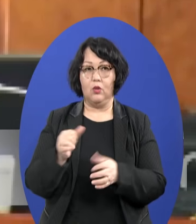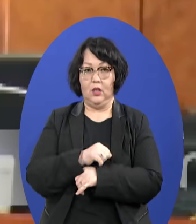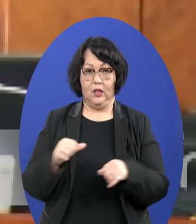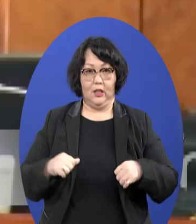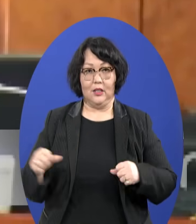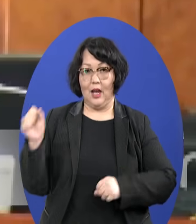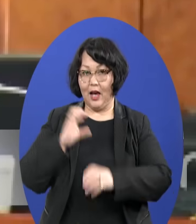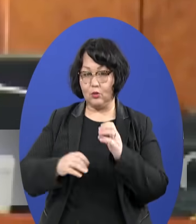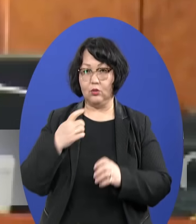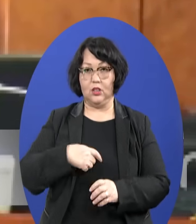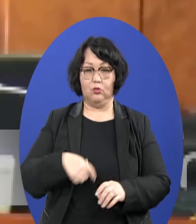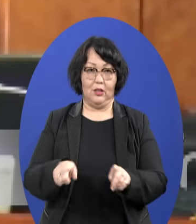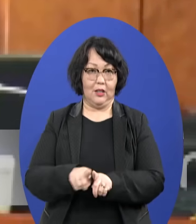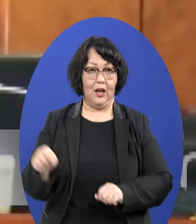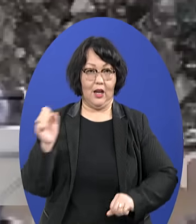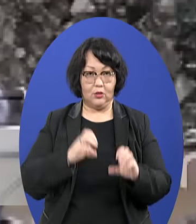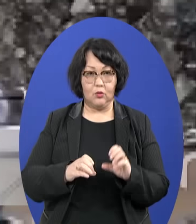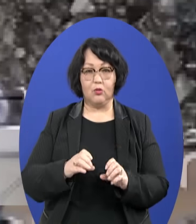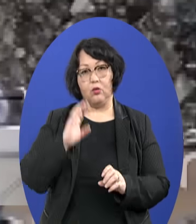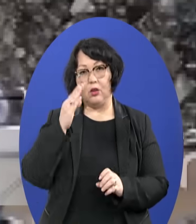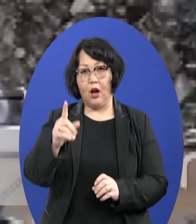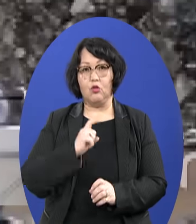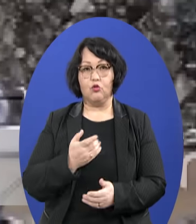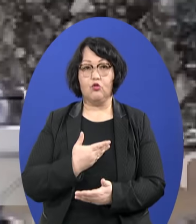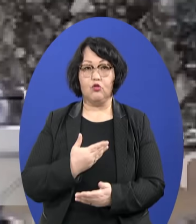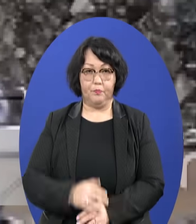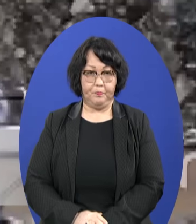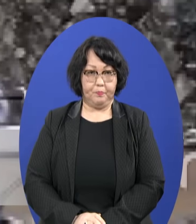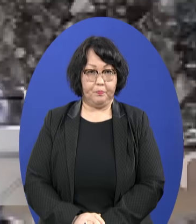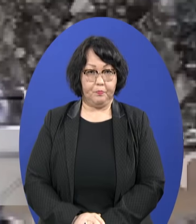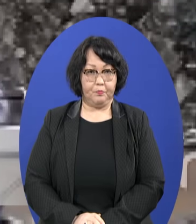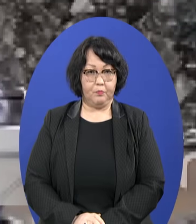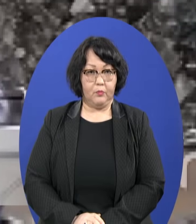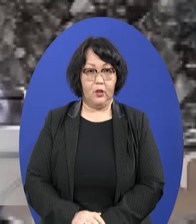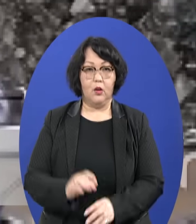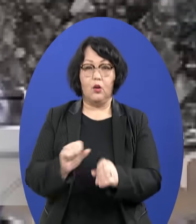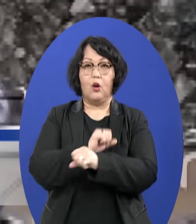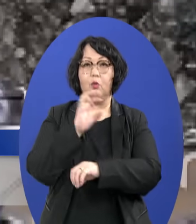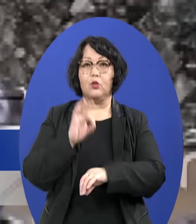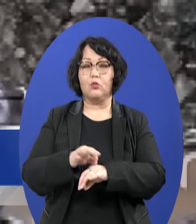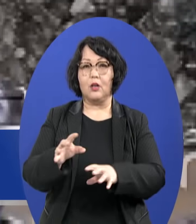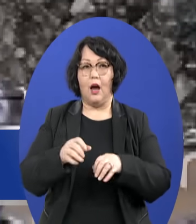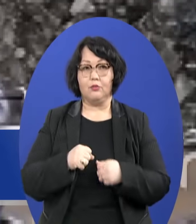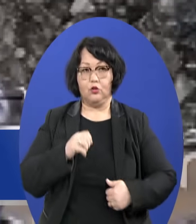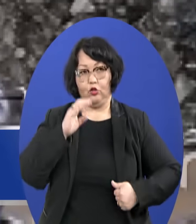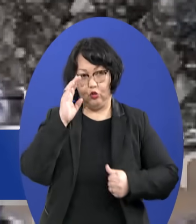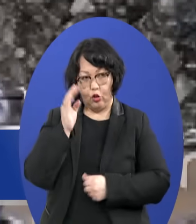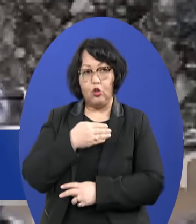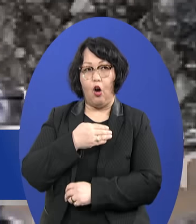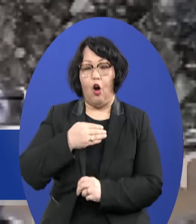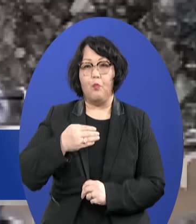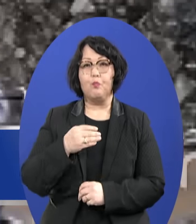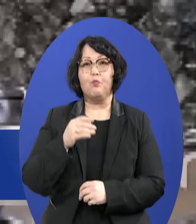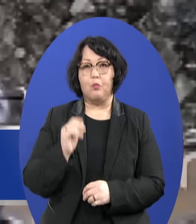ч гишүүдээс ч тэгэхээр энэ дэр тодорхой хариулт өгөө. Ковид-19-ийн халдвар авч батлагдсан тохиолдол тэр